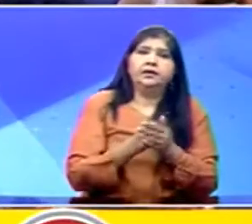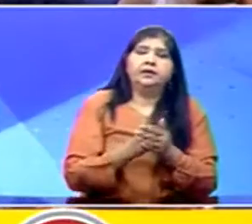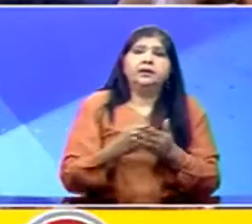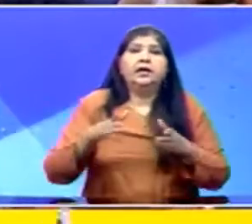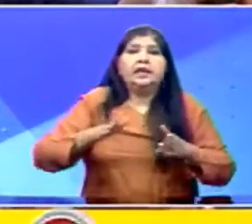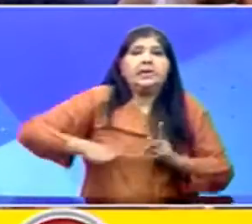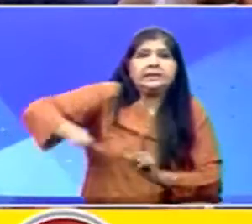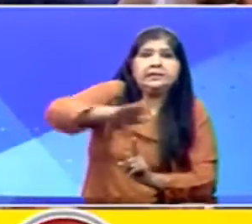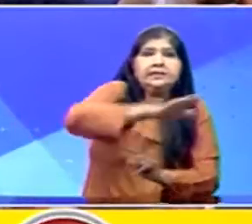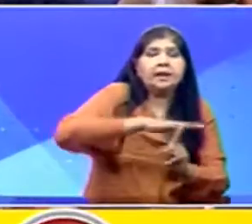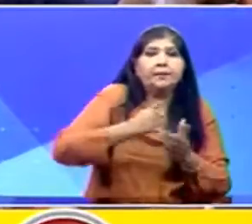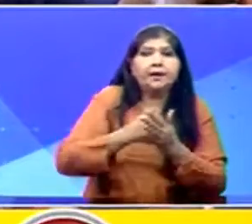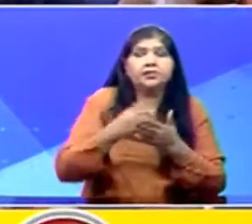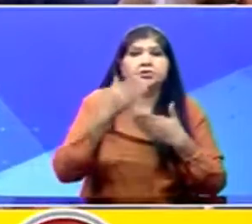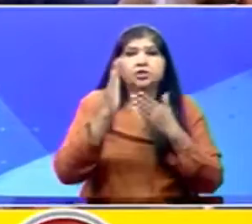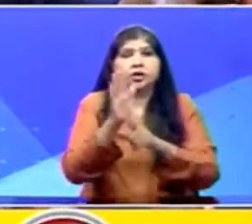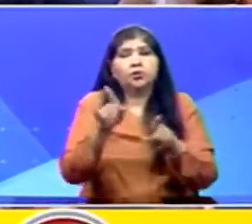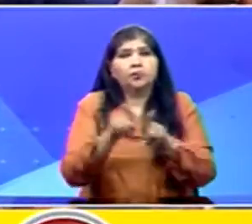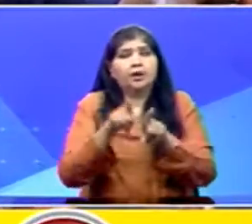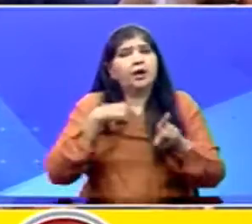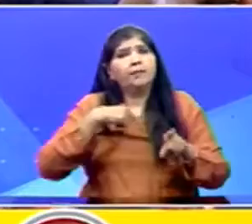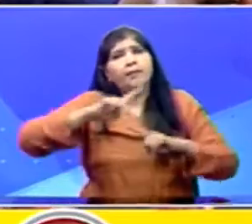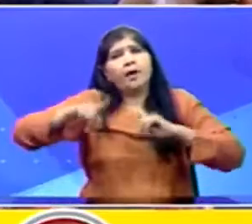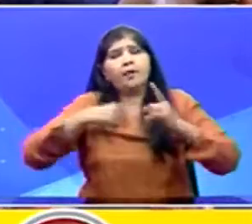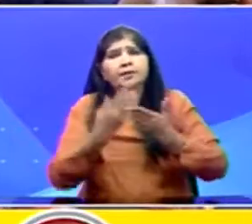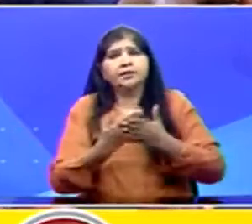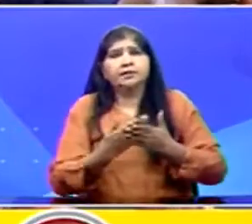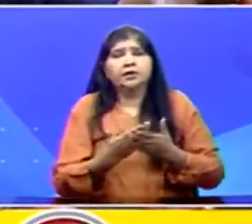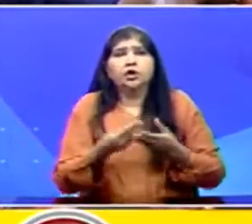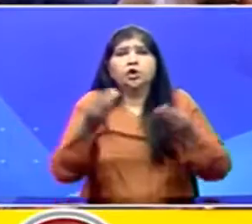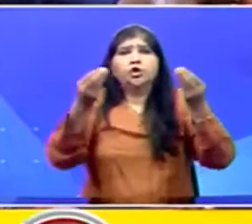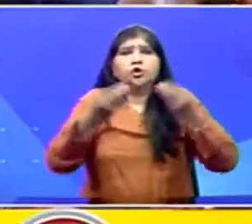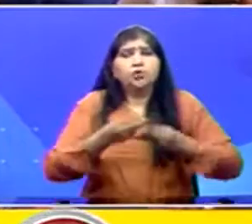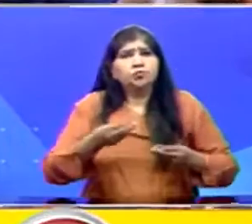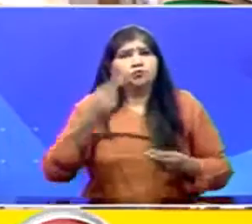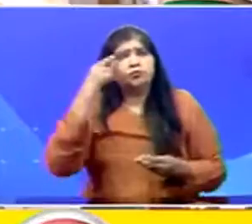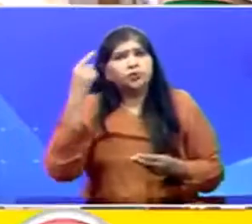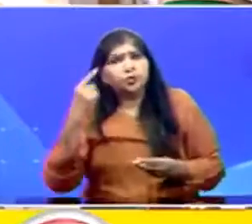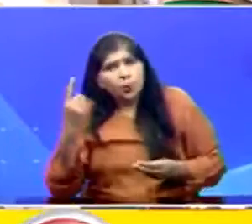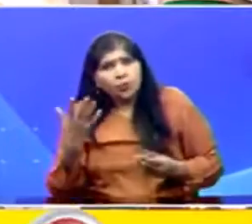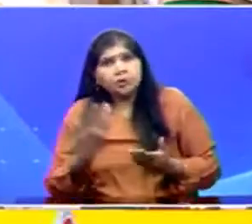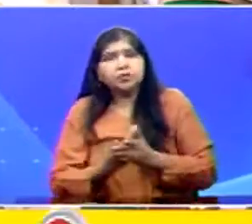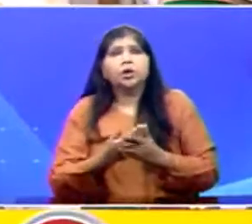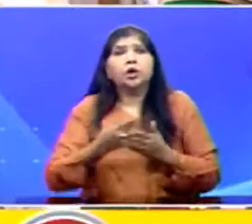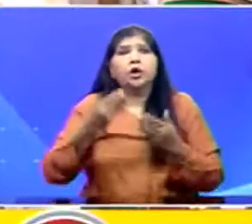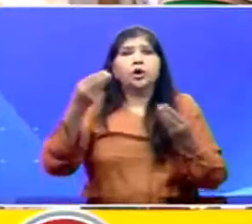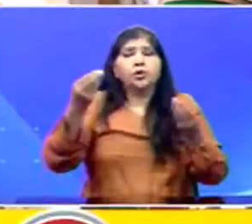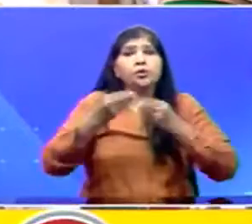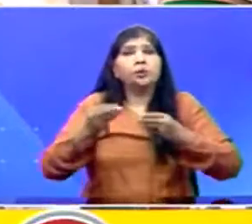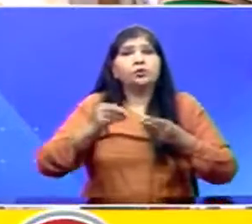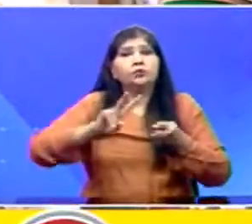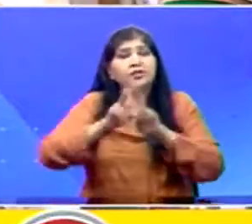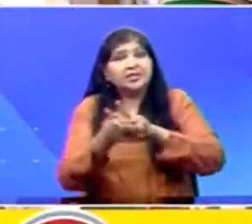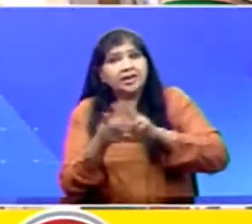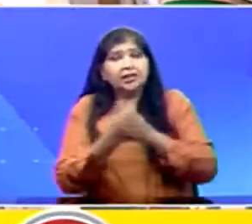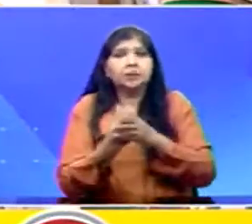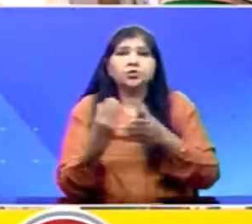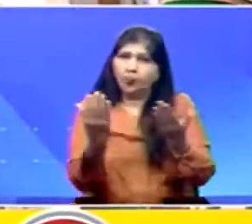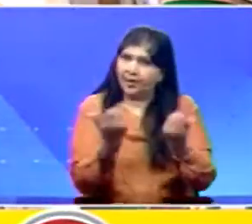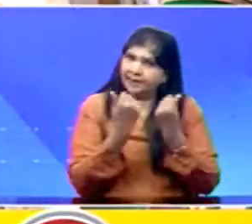समाज के रुप में हम हमेशा नए विचारों नए बडलावों को स्विकार करके